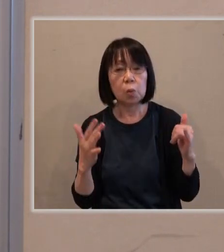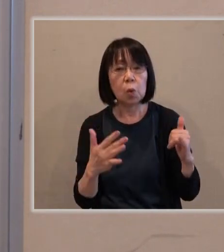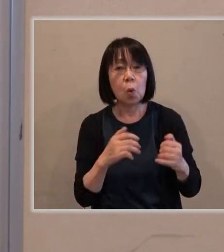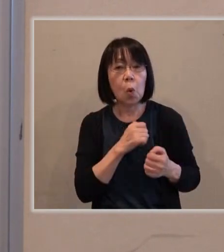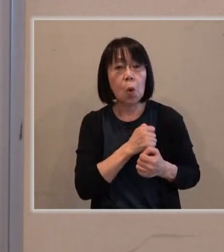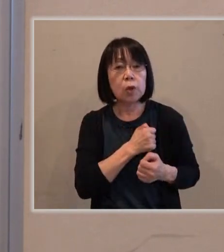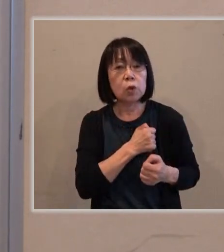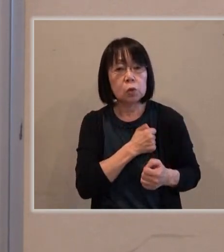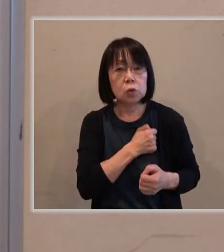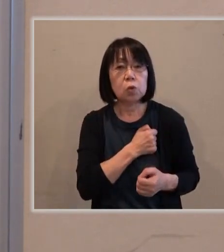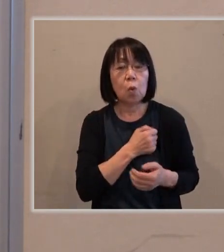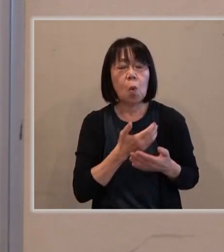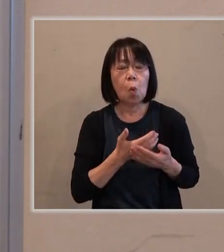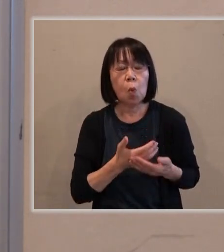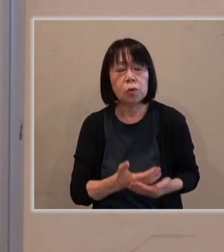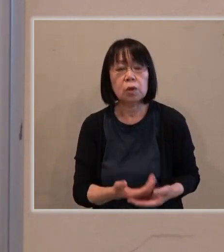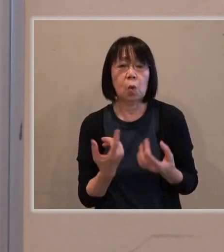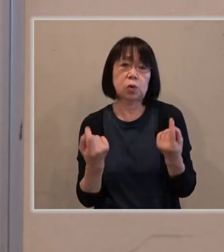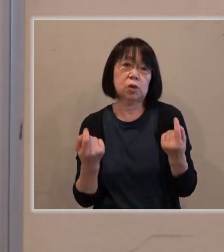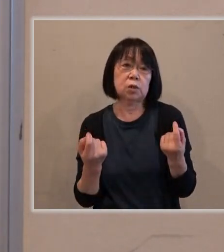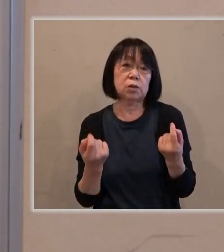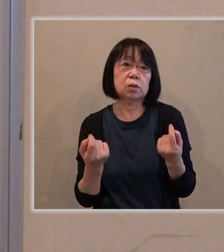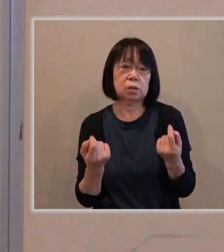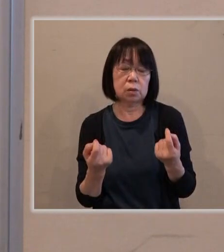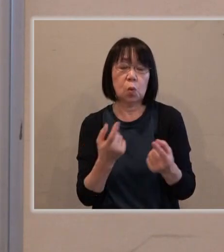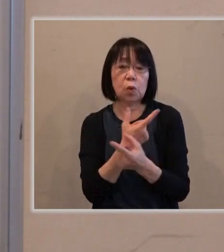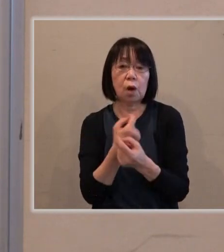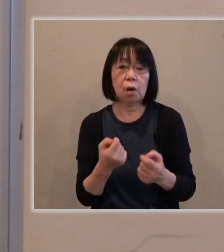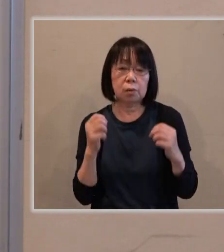重たさと同じですよね。それを認めある